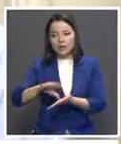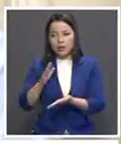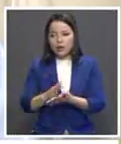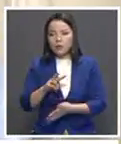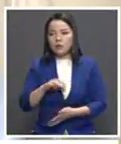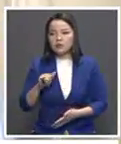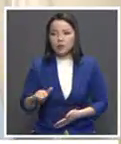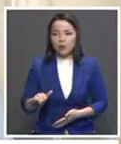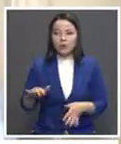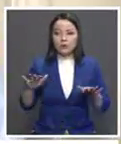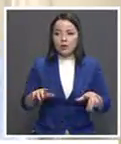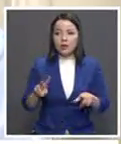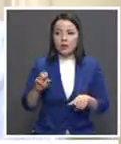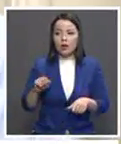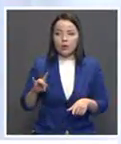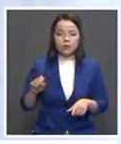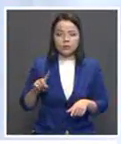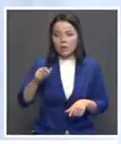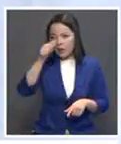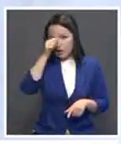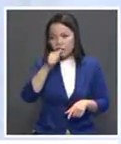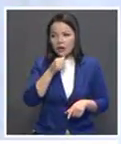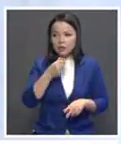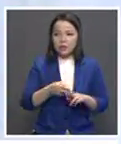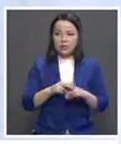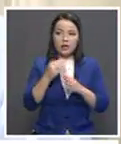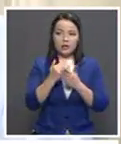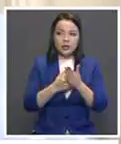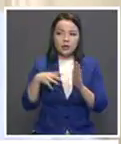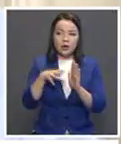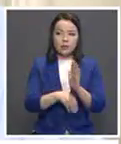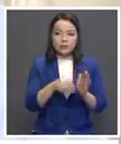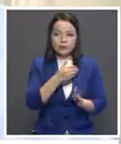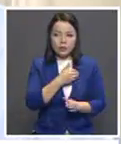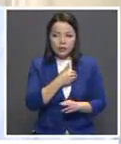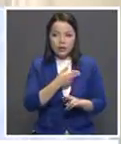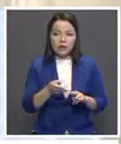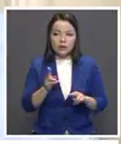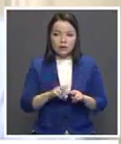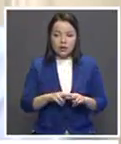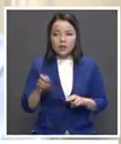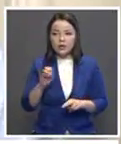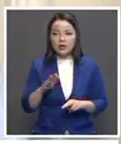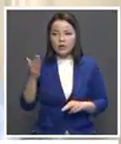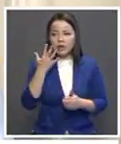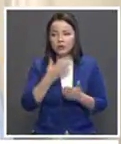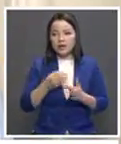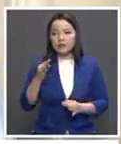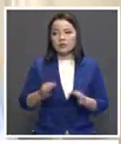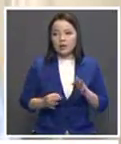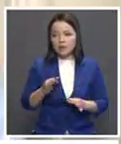облысы ауруханасында наурыз айынан бастап осы системаны енгізсек деп отырмыз. Енді еуропейский стандарт